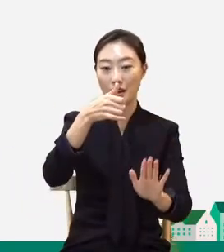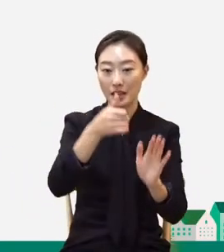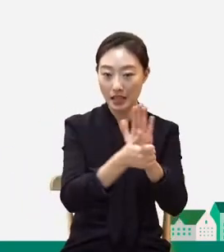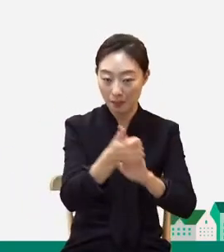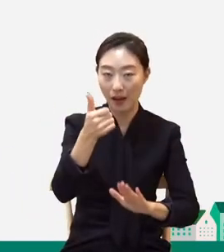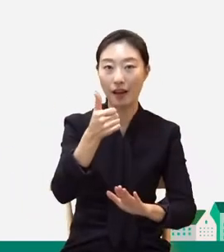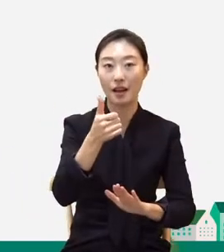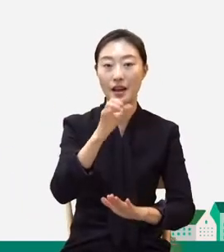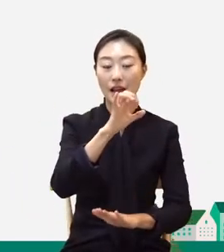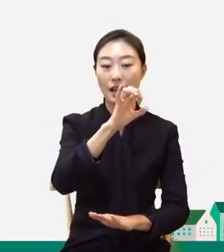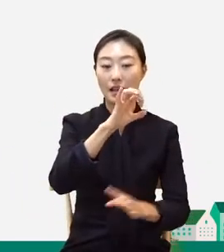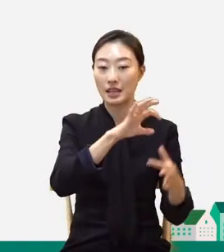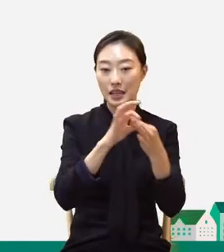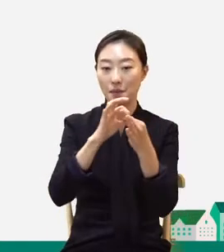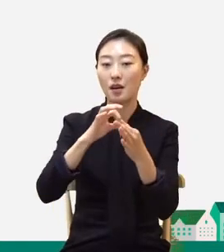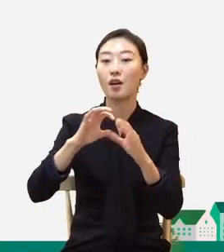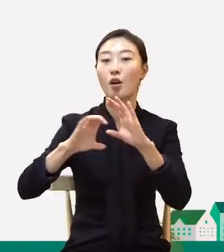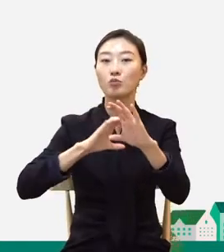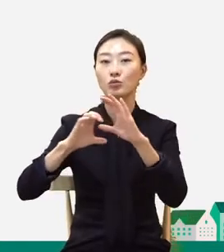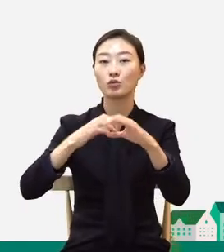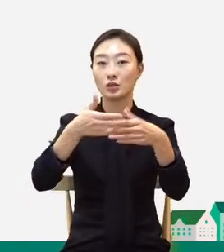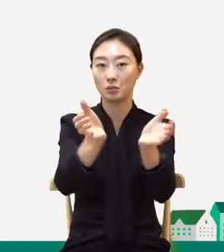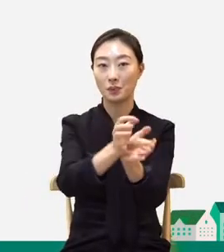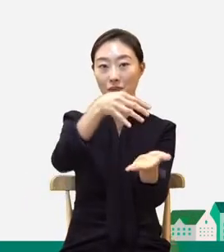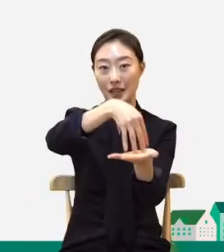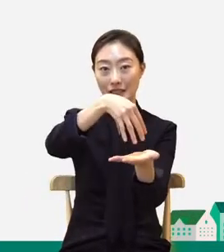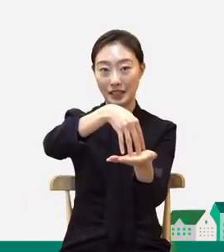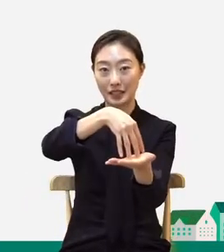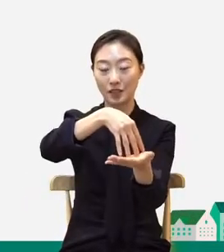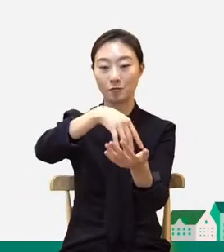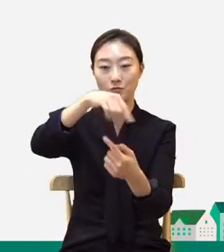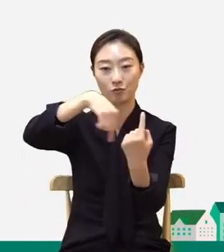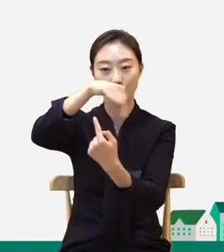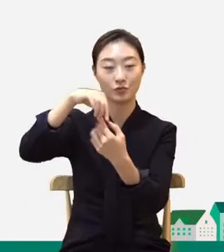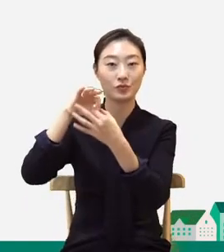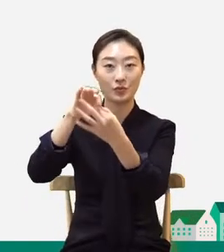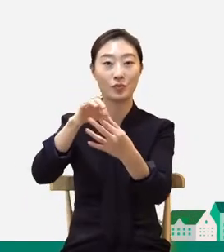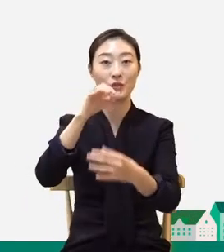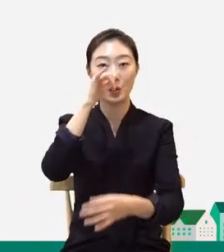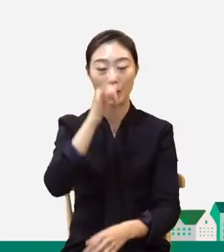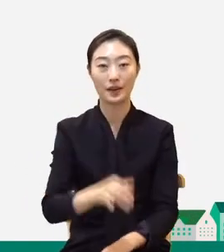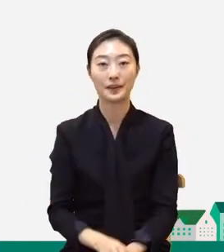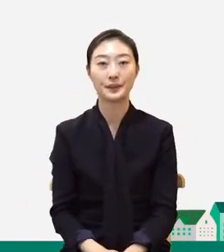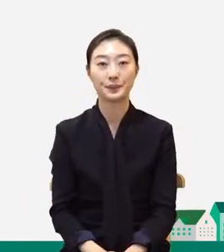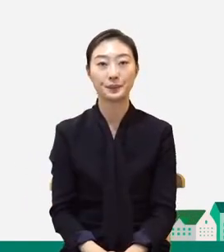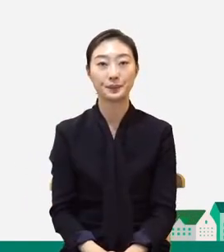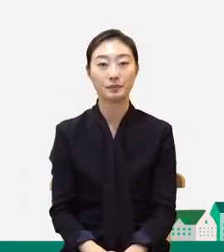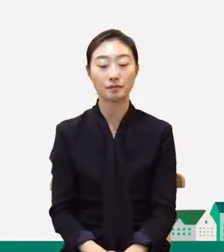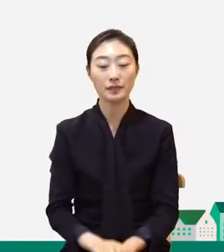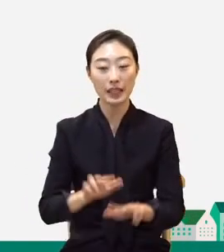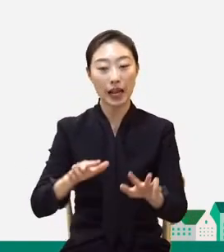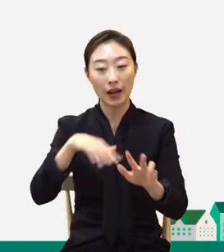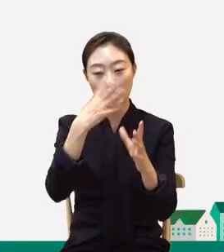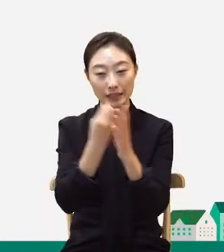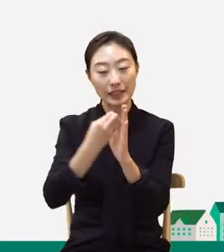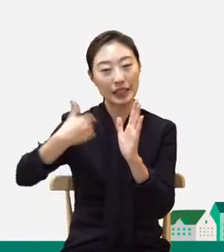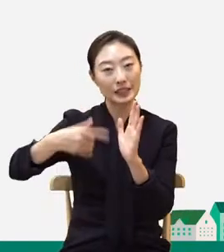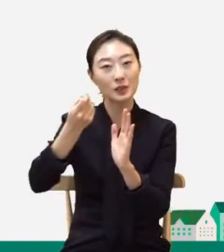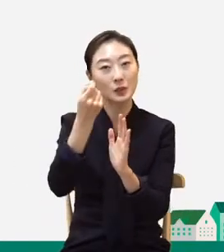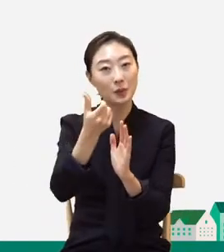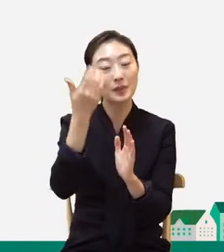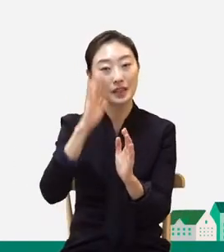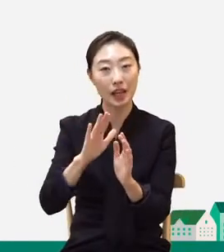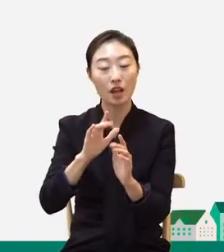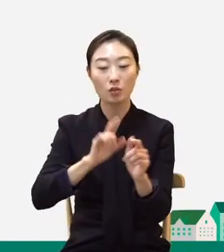법인이나 단체에서 수행을 하고 있습니다. 아직까지는 호수가 적지만 앞으로는 조금 더 안정적인 형태의